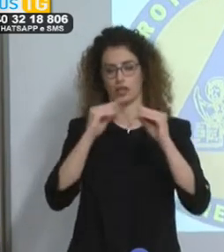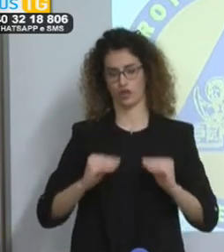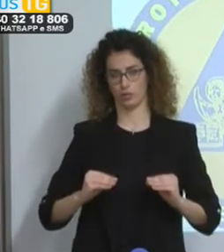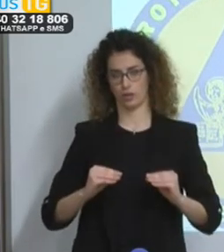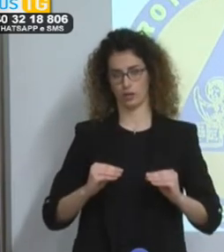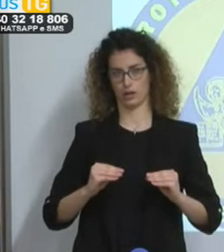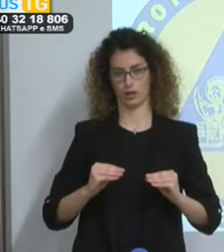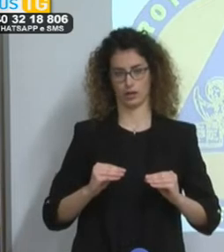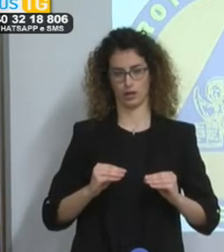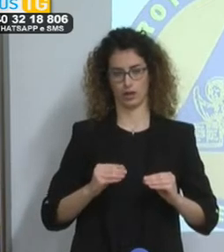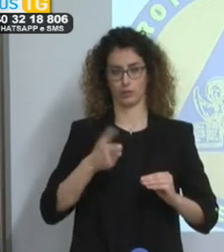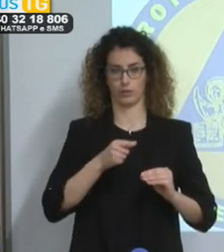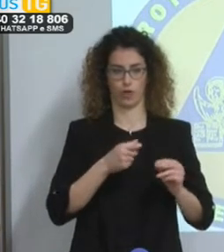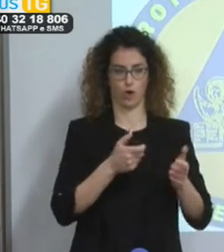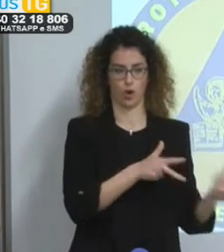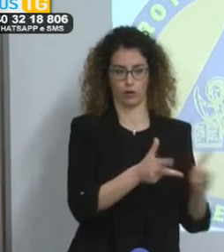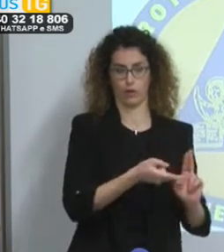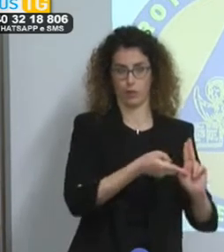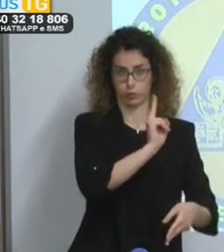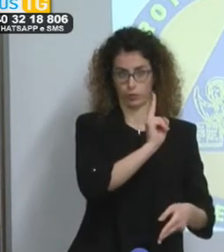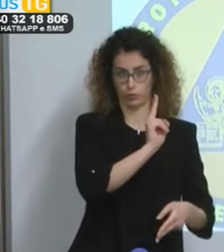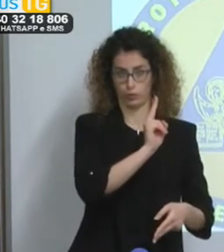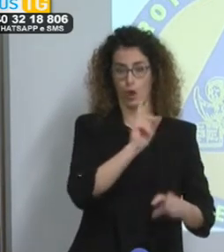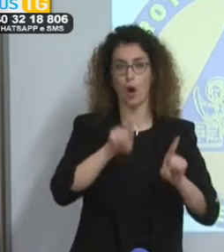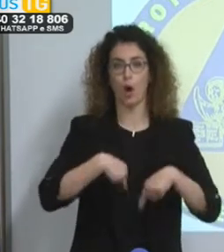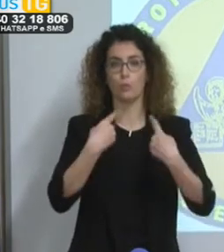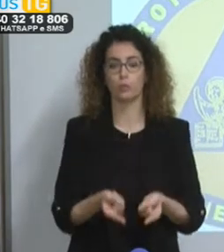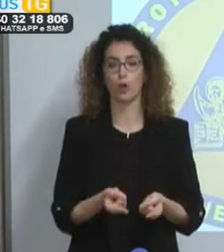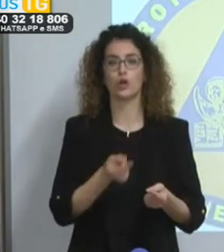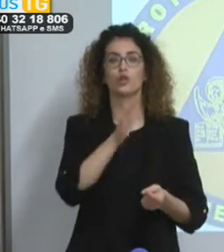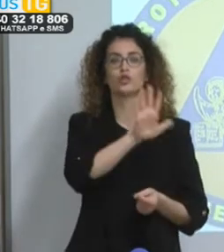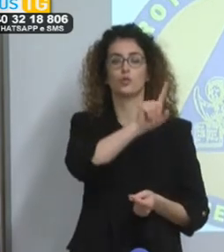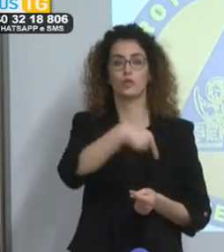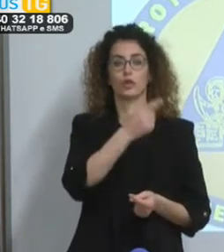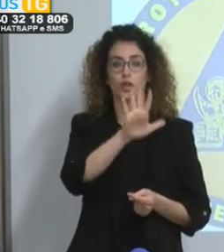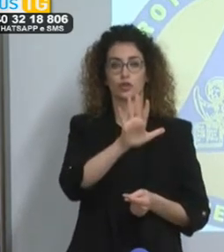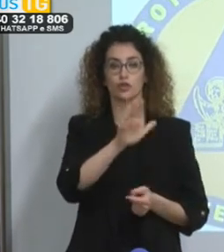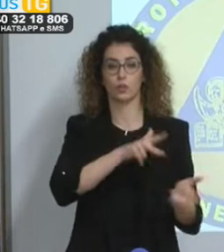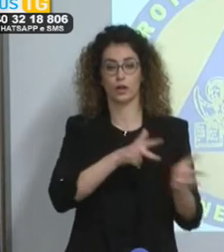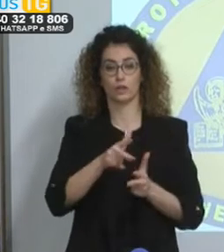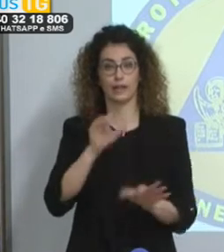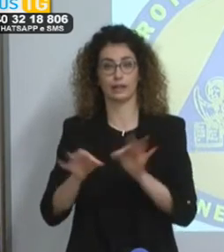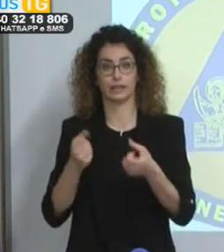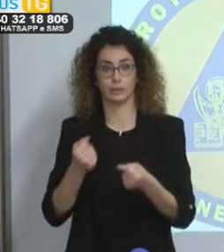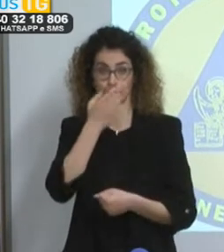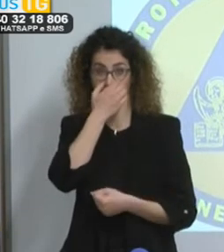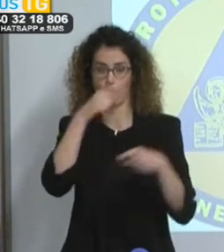perché le terapie, cioè, c'erano molti più ricoverati, a 5,5 ricoverati su terapia intensiva di ora.